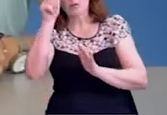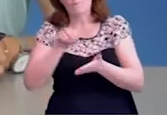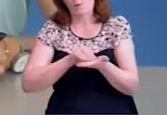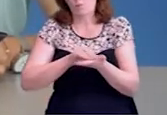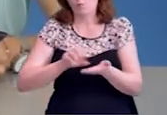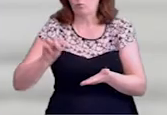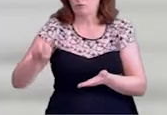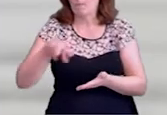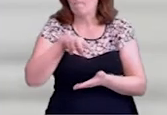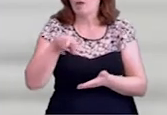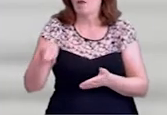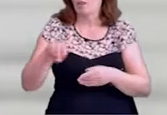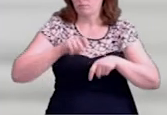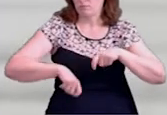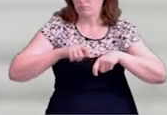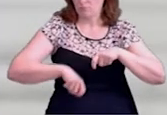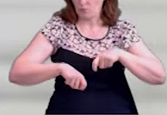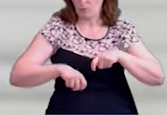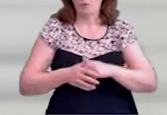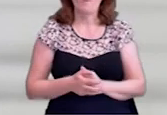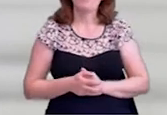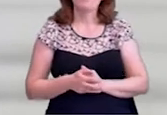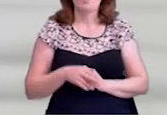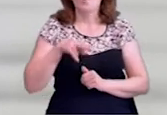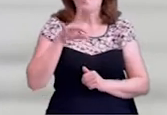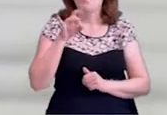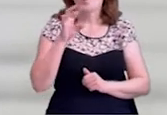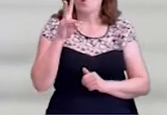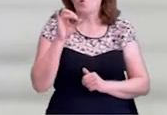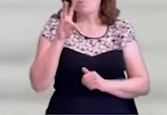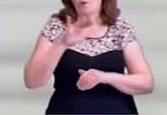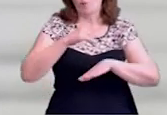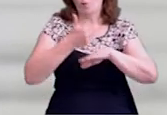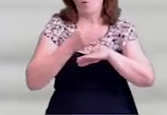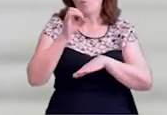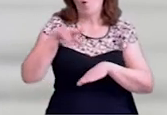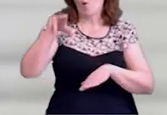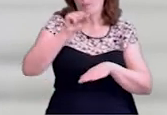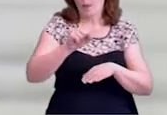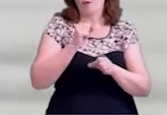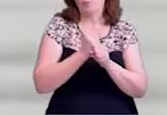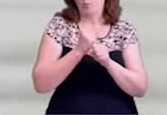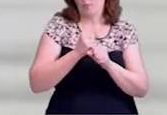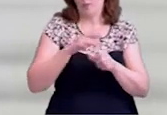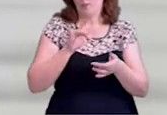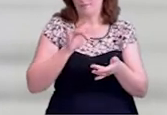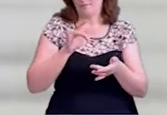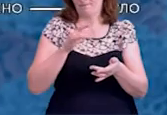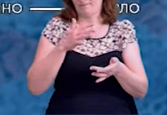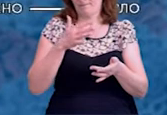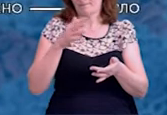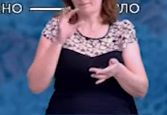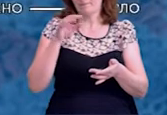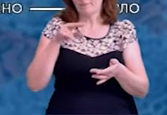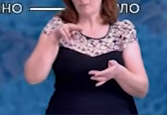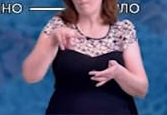завтра. Негативний результат тесту в голови ОДА Андрія Прокопенка. Фотодовідки він розмістив на своїй сторінці у Фейсбук. Нагадаємо, за